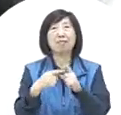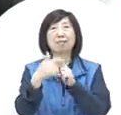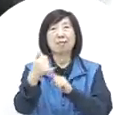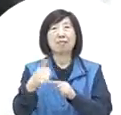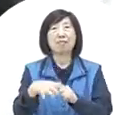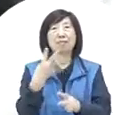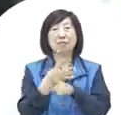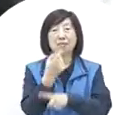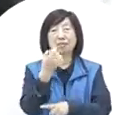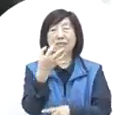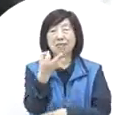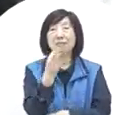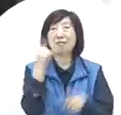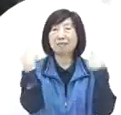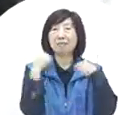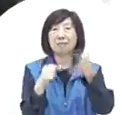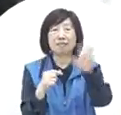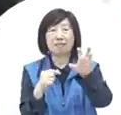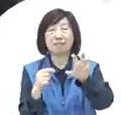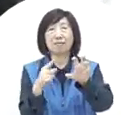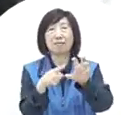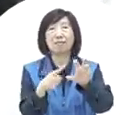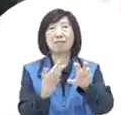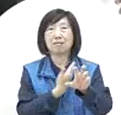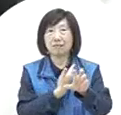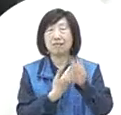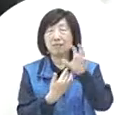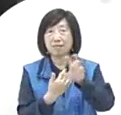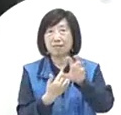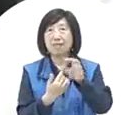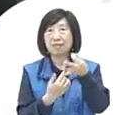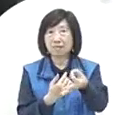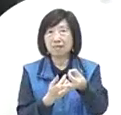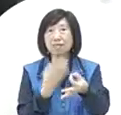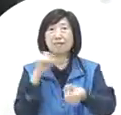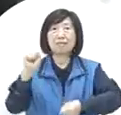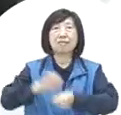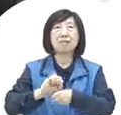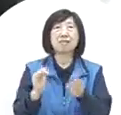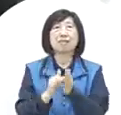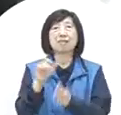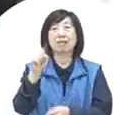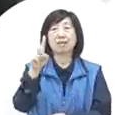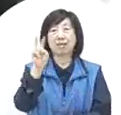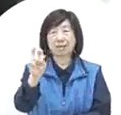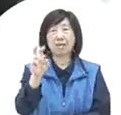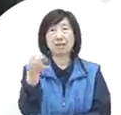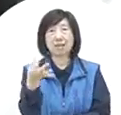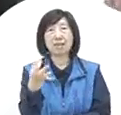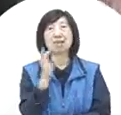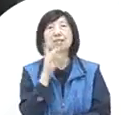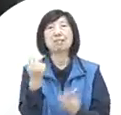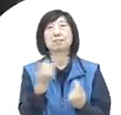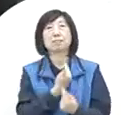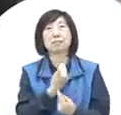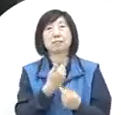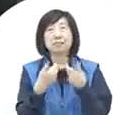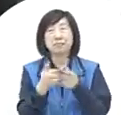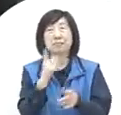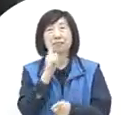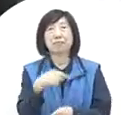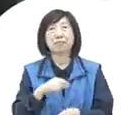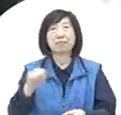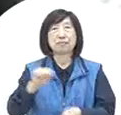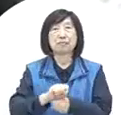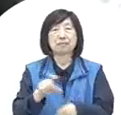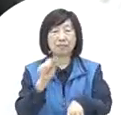先从80元，委屈的80元哦，提升到120元，还是委屈哦。不要跟我说提早一小